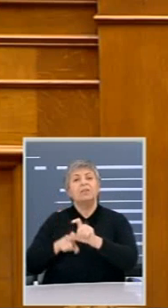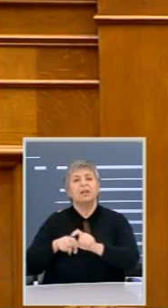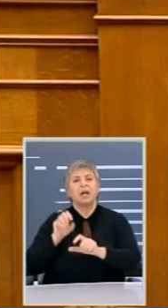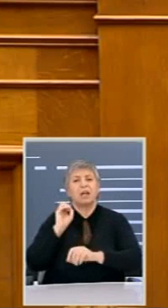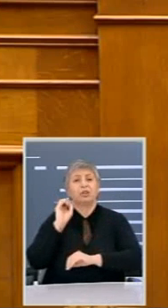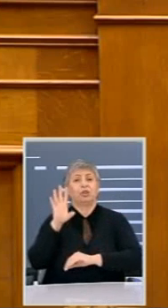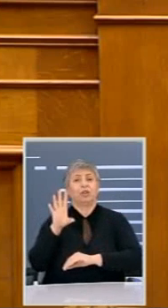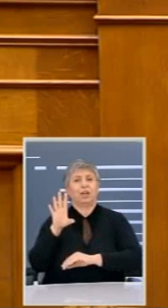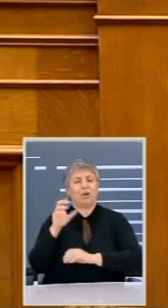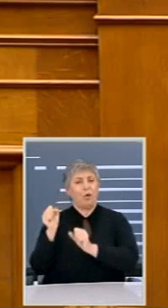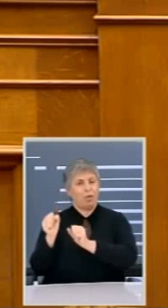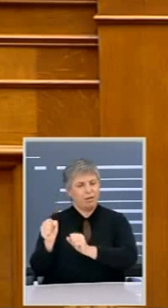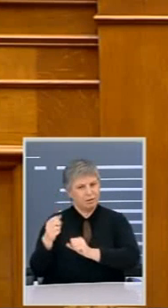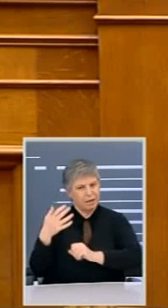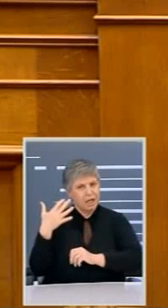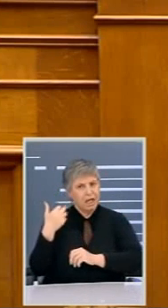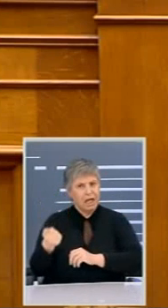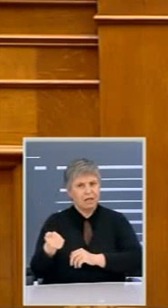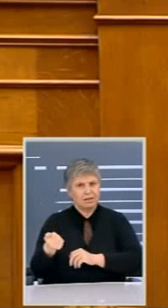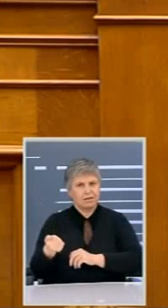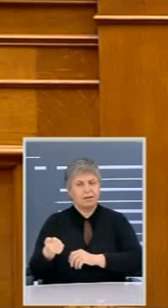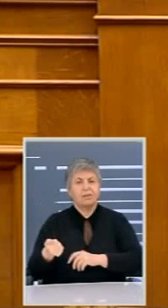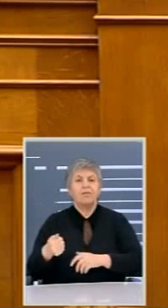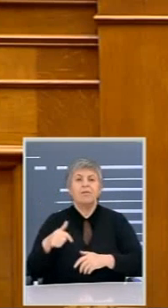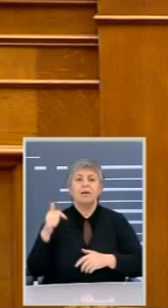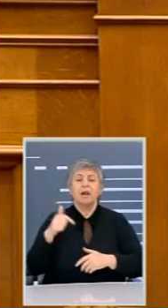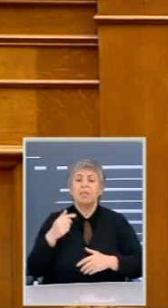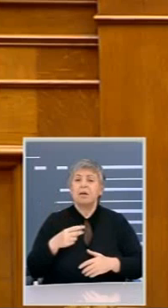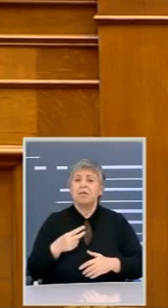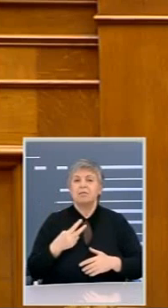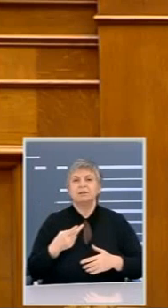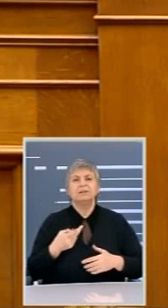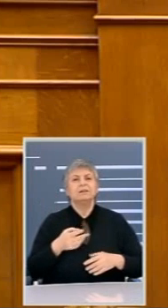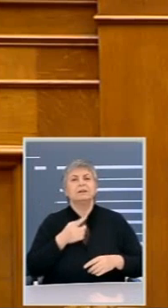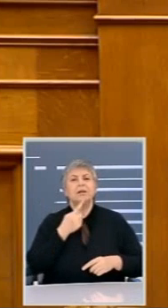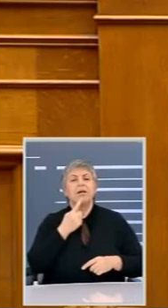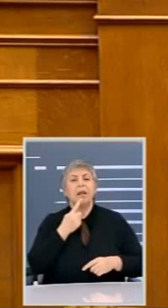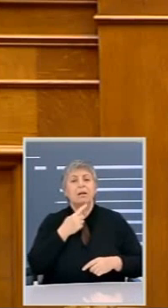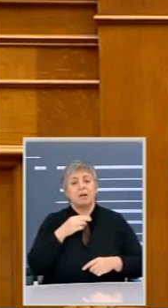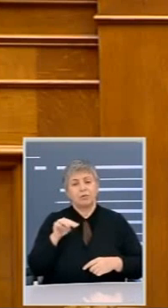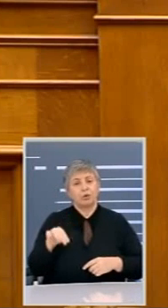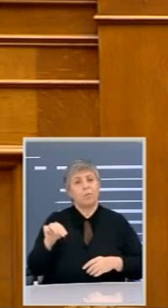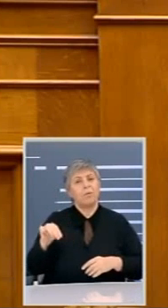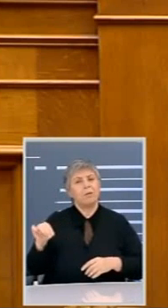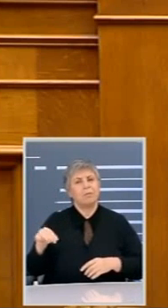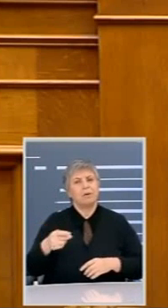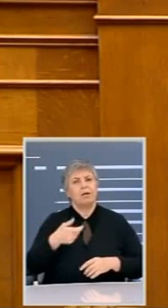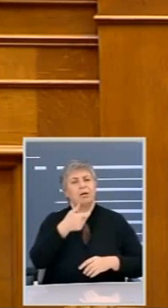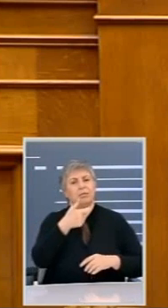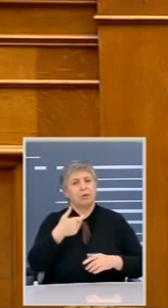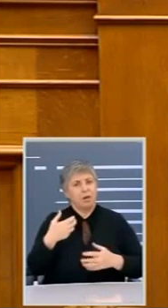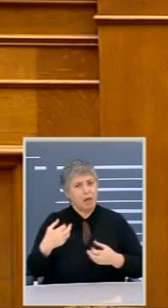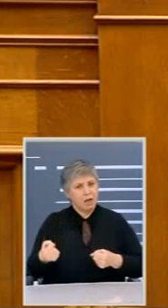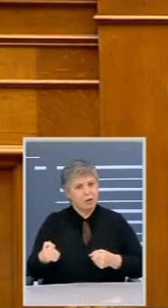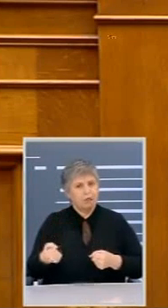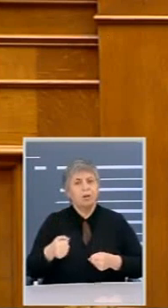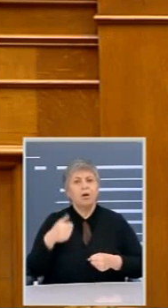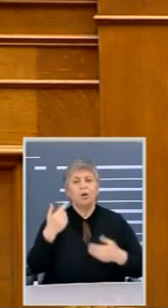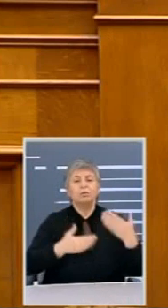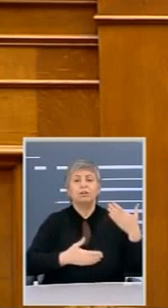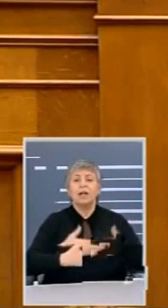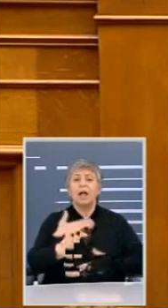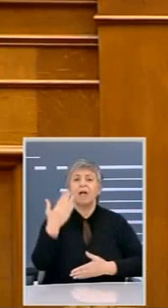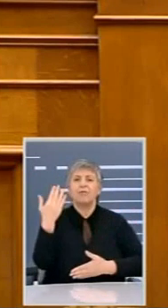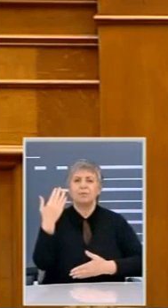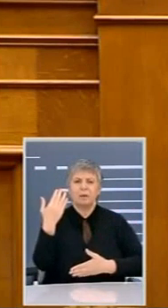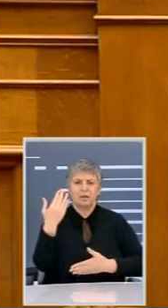Αυγή, το θέμα που ερευνούμε δηλαδή της δανειοδότησης των μέσων μαζικής ενημέρωσης, η Αυγή έχει ένα